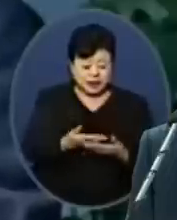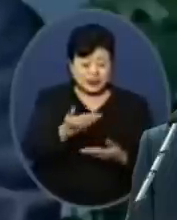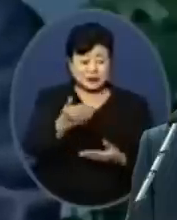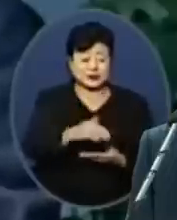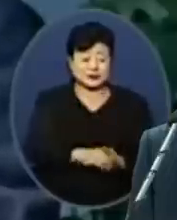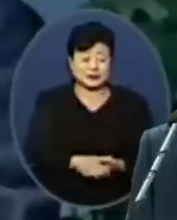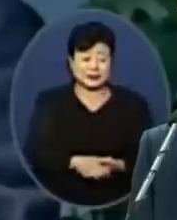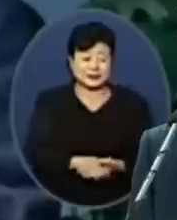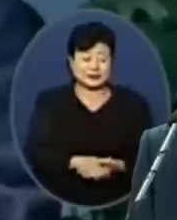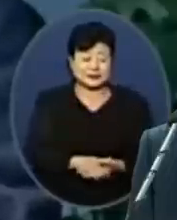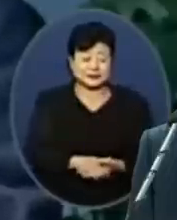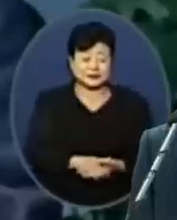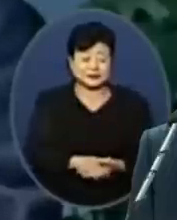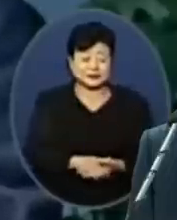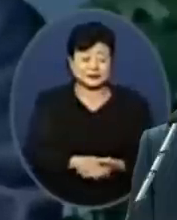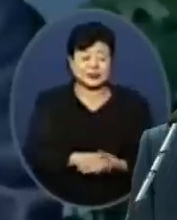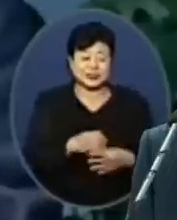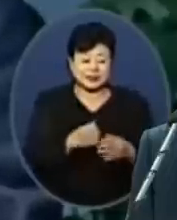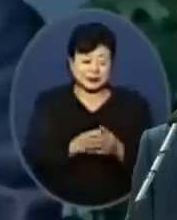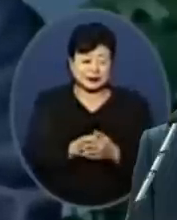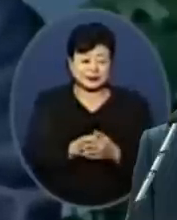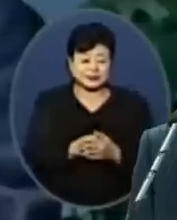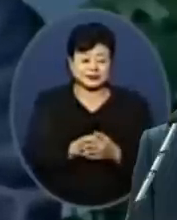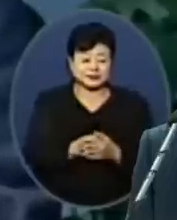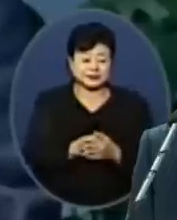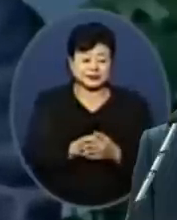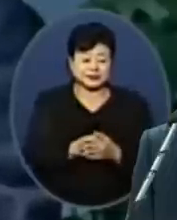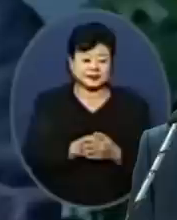것입니다. 그러므로